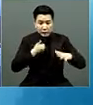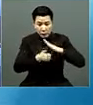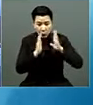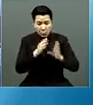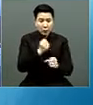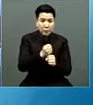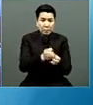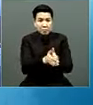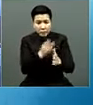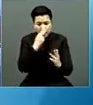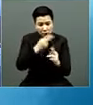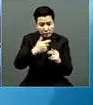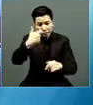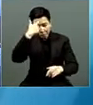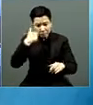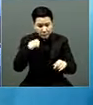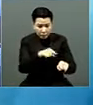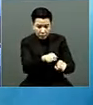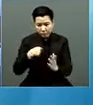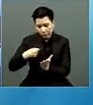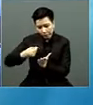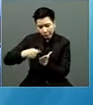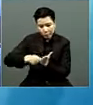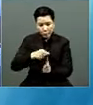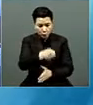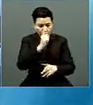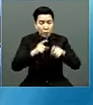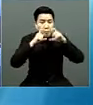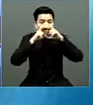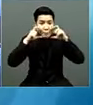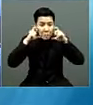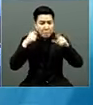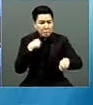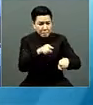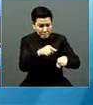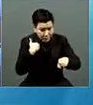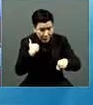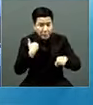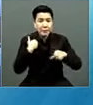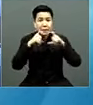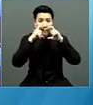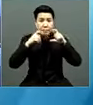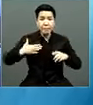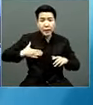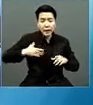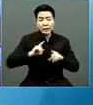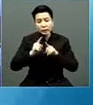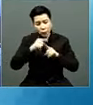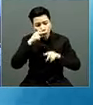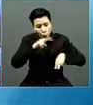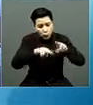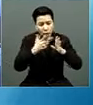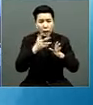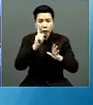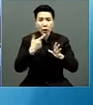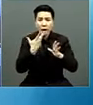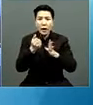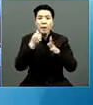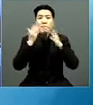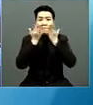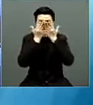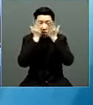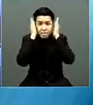งานหรือผู้มารับการบริการหรือผู้ให้บริการต้องสวมหน้ากากหรือหน้ากากผ้าหรือหน้ากากอนามัยรวมถึงต้องใส่แผ่นใสคร